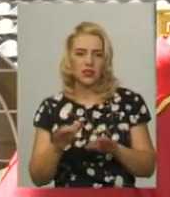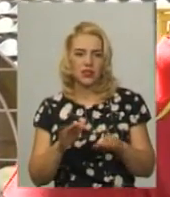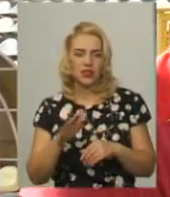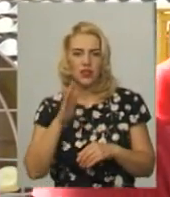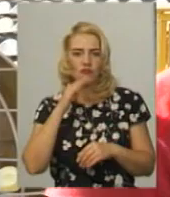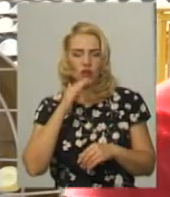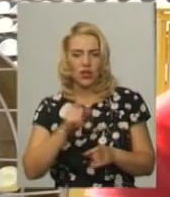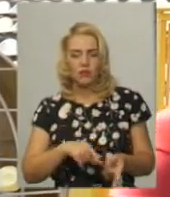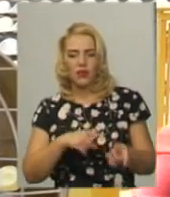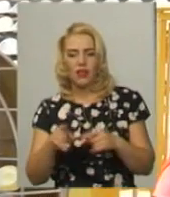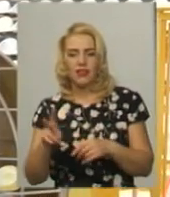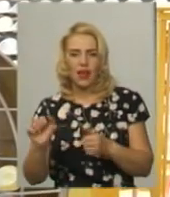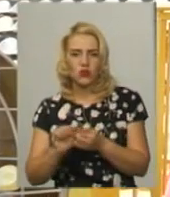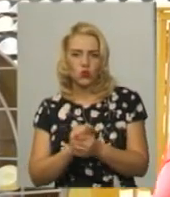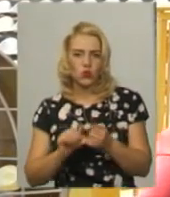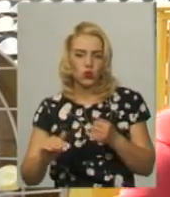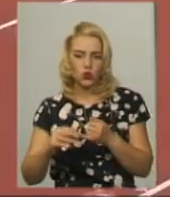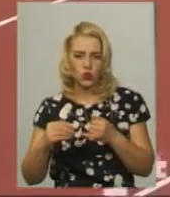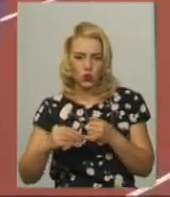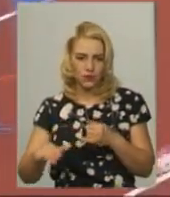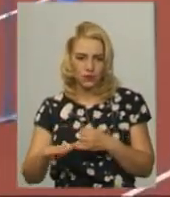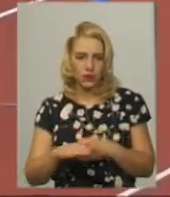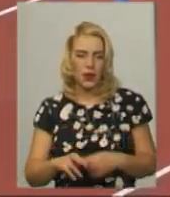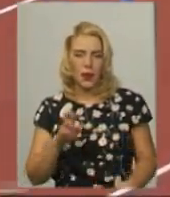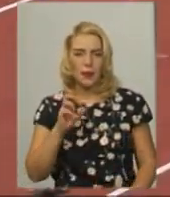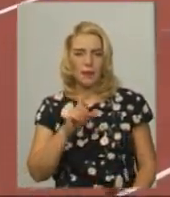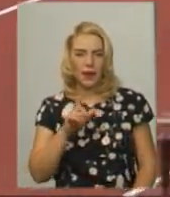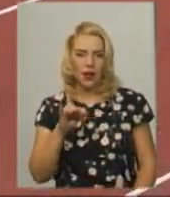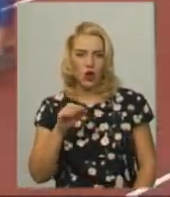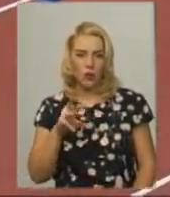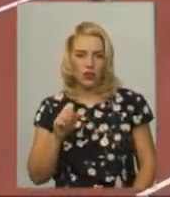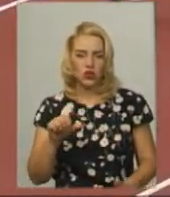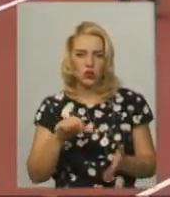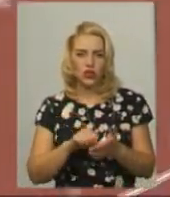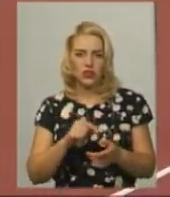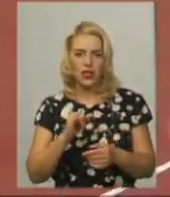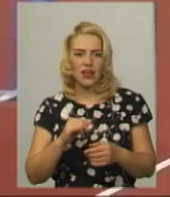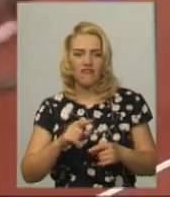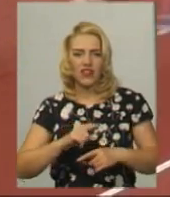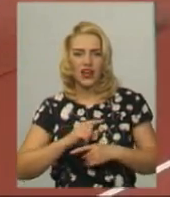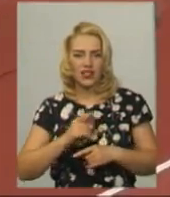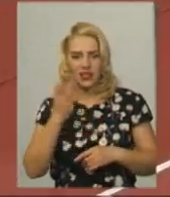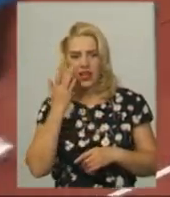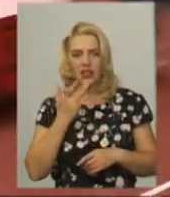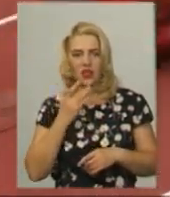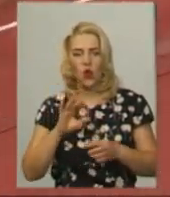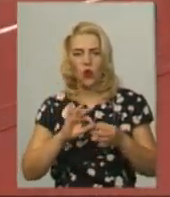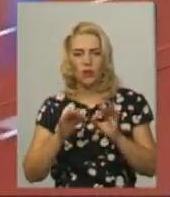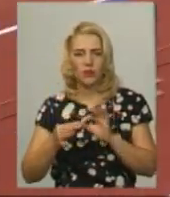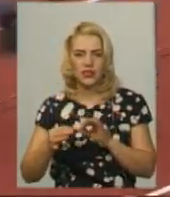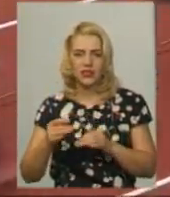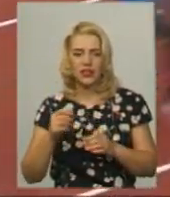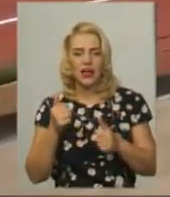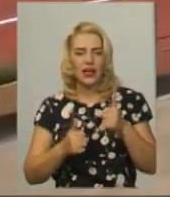на сушу, то для мене це трошки непривично. Марина Бех-Романчук – учасниця та фіналістка літніх Олімпійських ігор